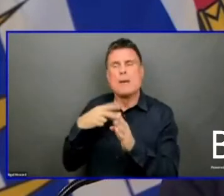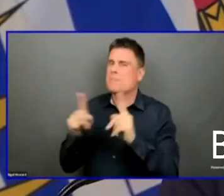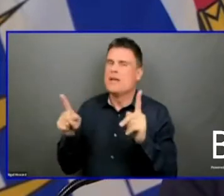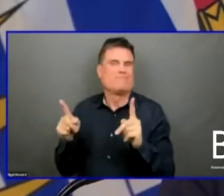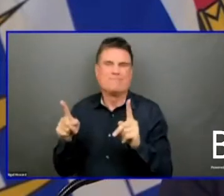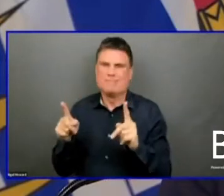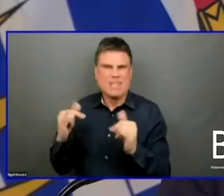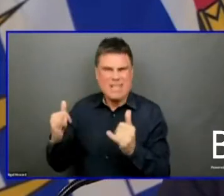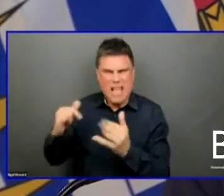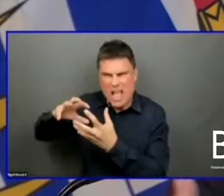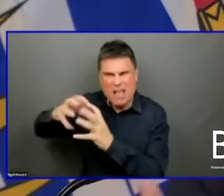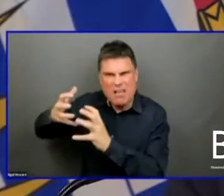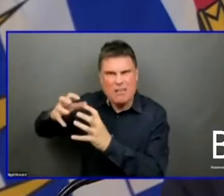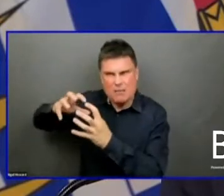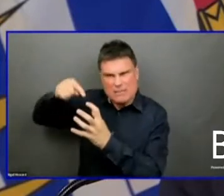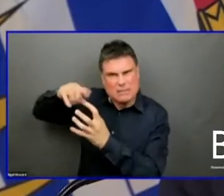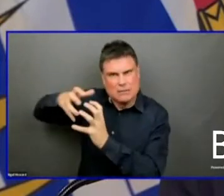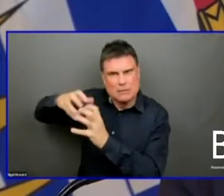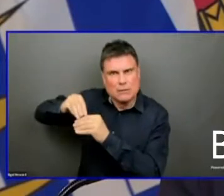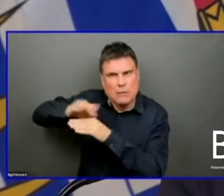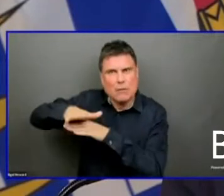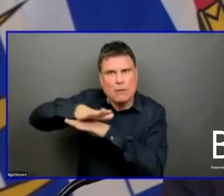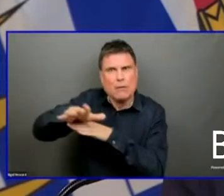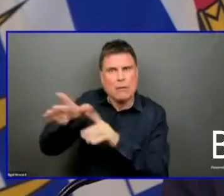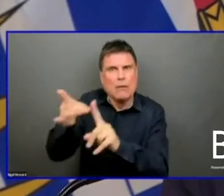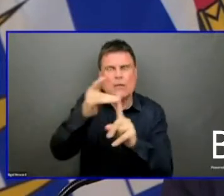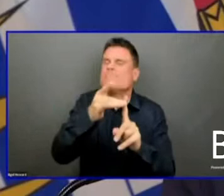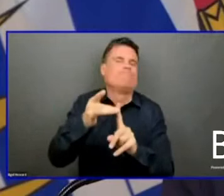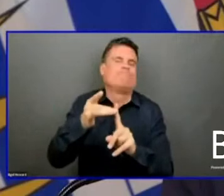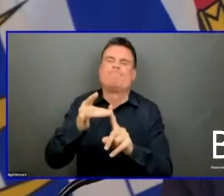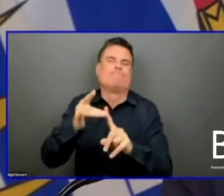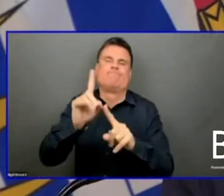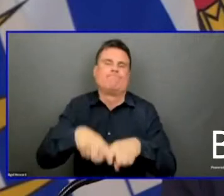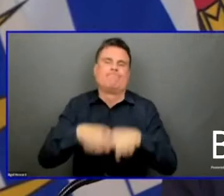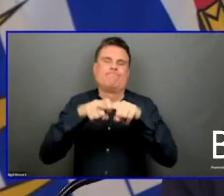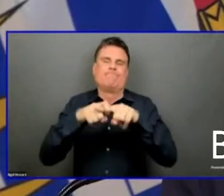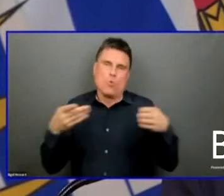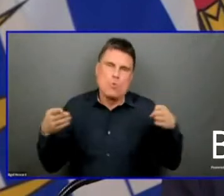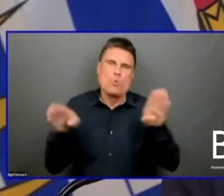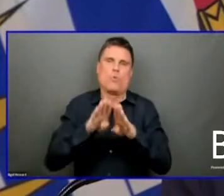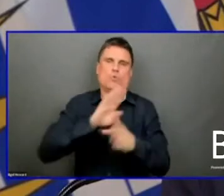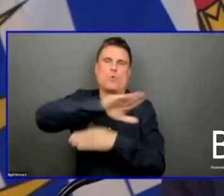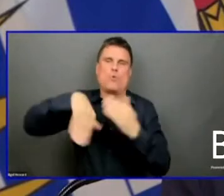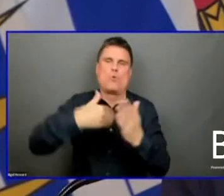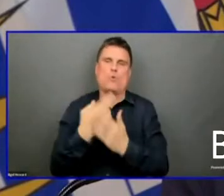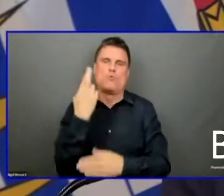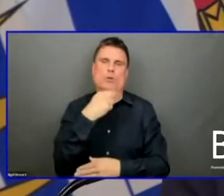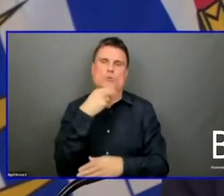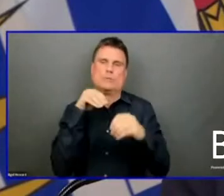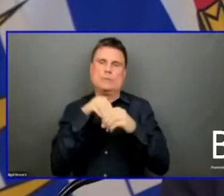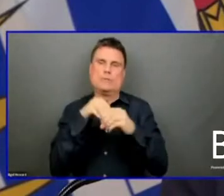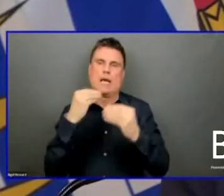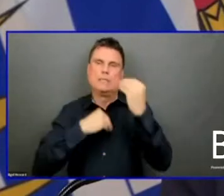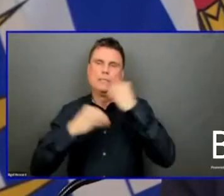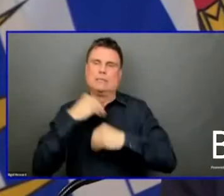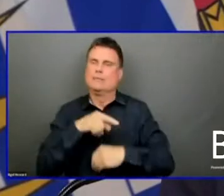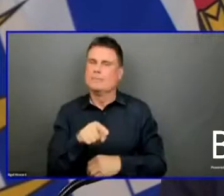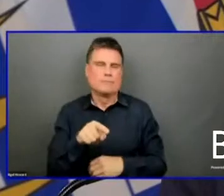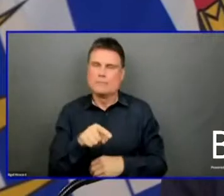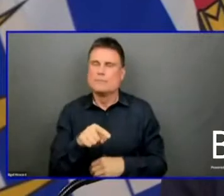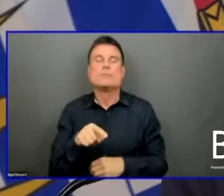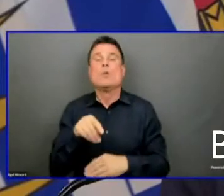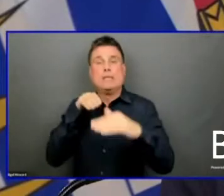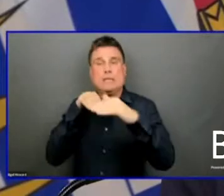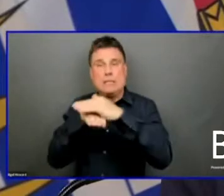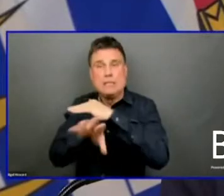现 reasons 在 why we 变异体来了，这 moved 个 and 室内吃 mitigated 饭 that by 就风 having 险很高 takeaway 很 and 高 outdoor 了， dining 所以 only. So the risk is not zero 所